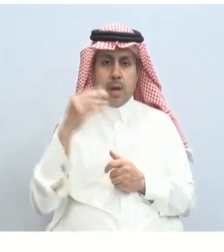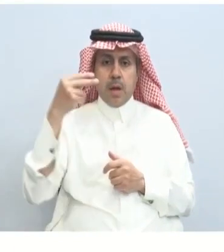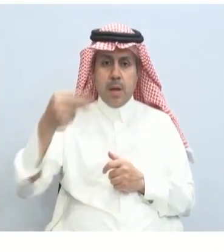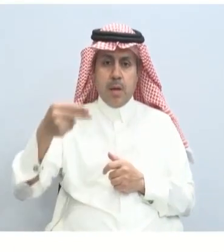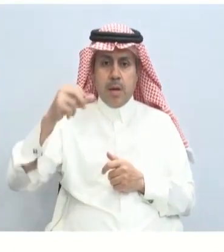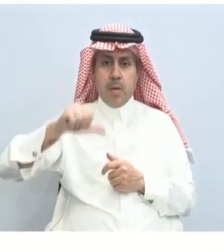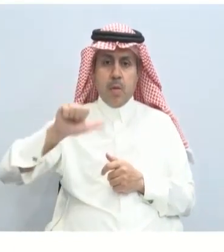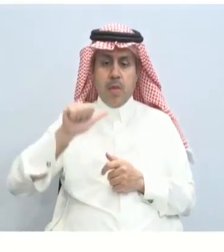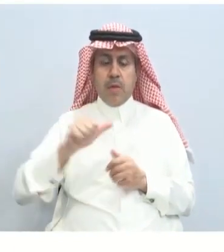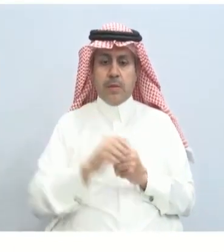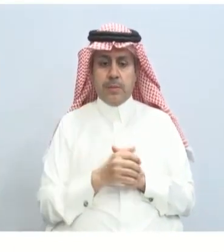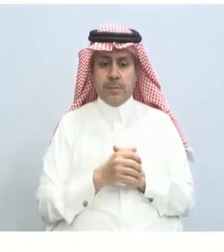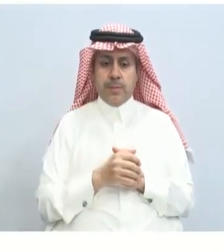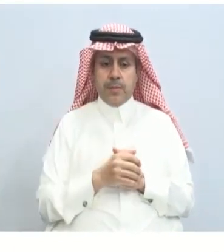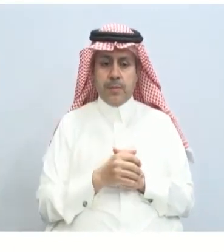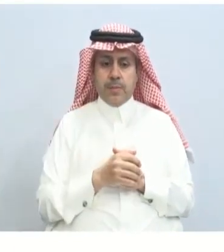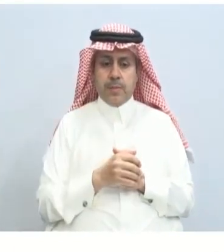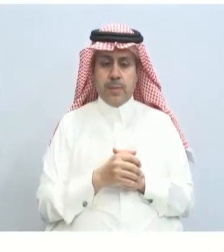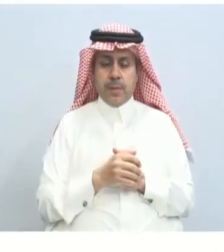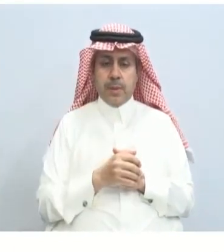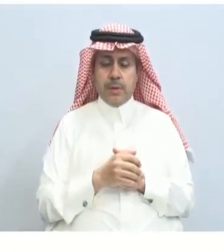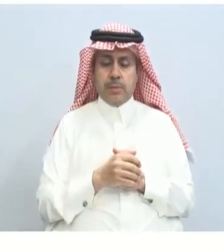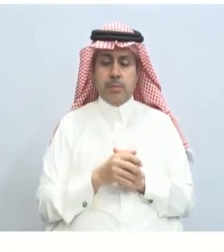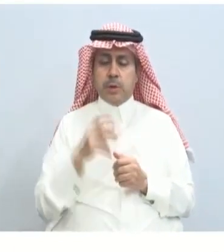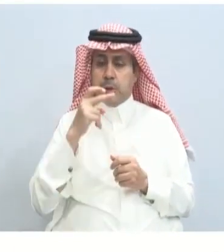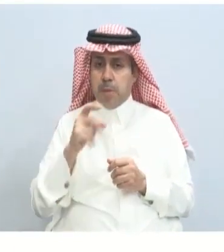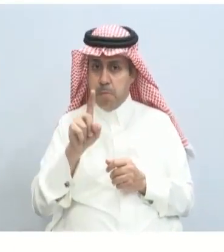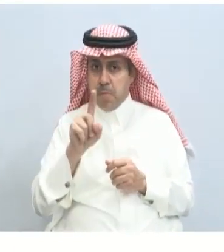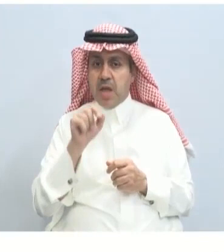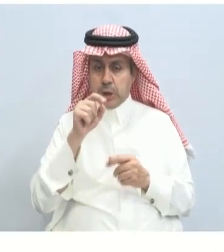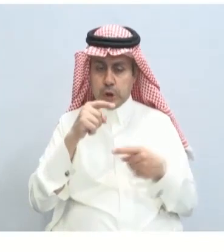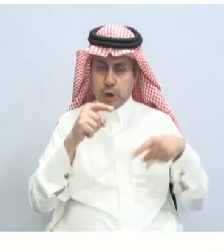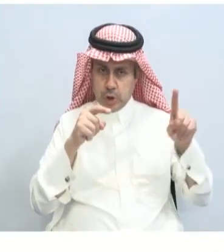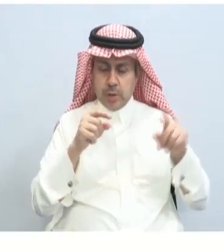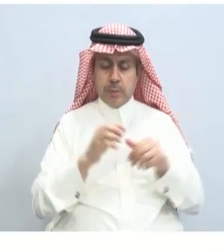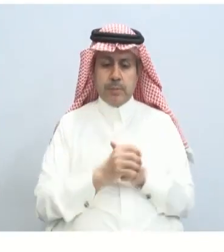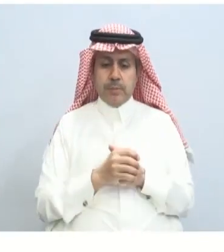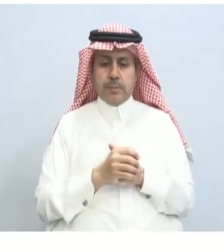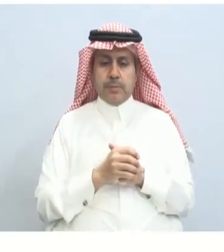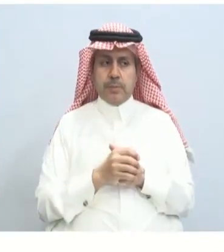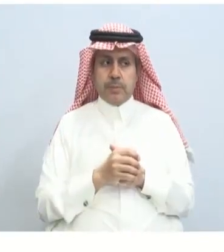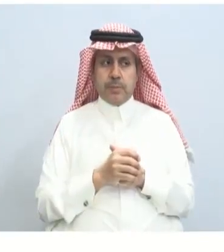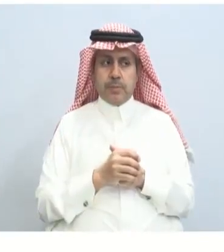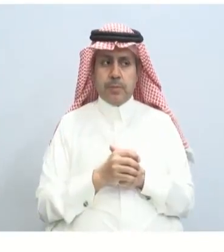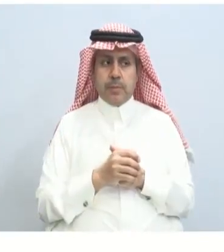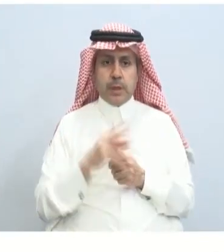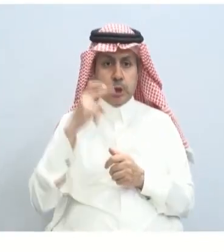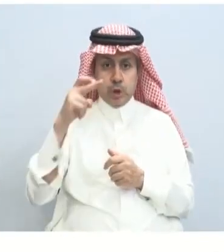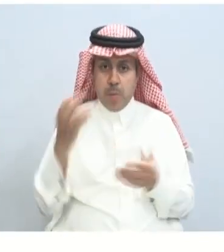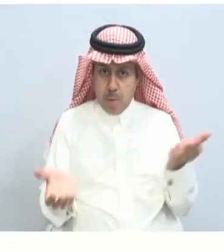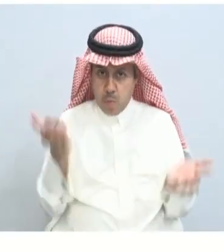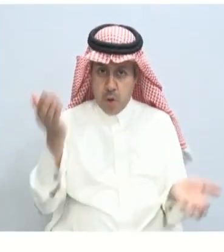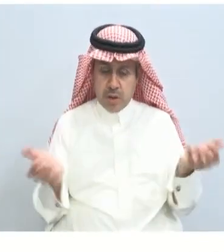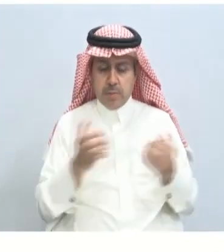اي واشوف اذا مشى الحال الحمد لله ما مشى معناها ان البي هو الجواب الصحيح لكن لو كنت حبيت احلها على شكل معادله اب